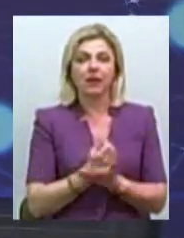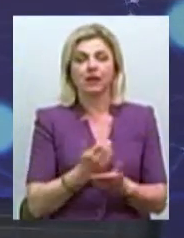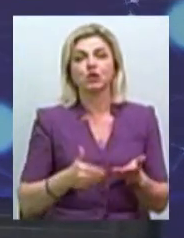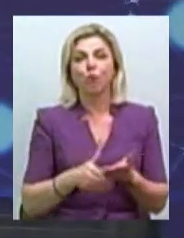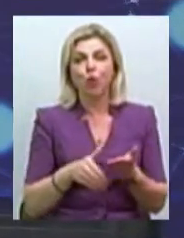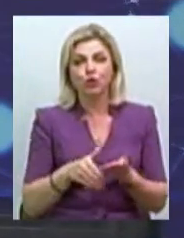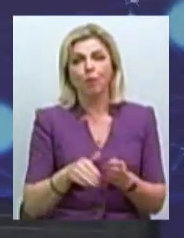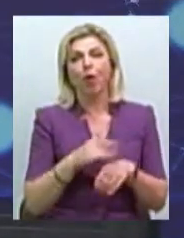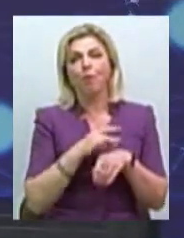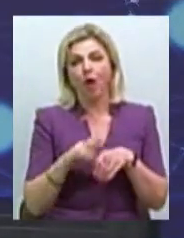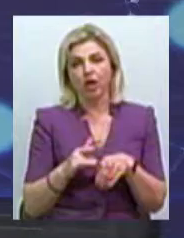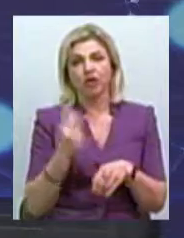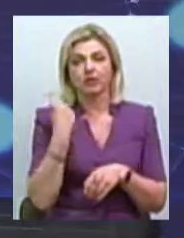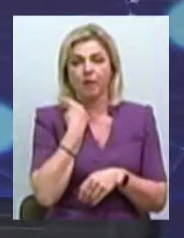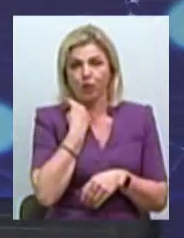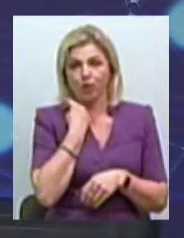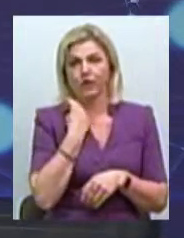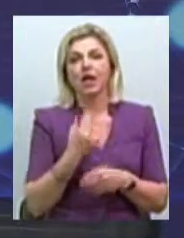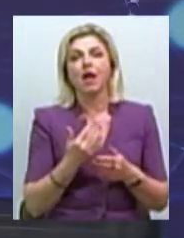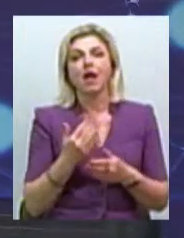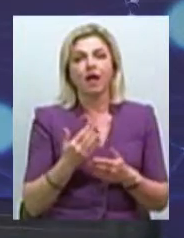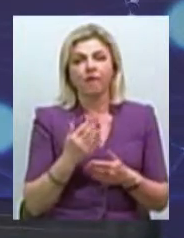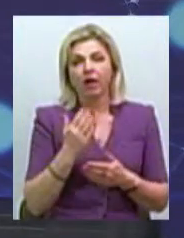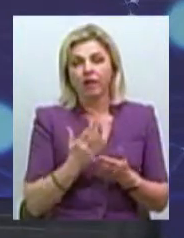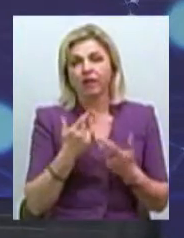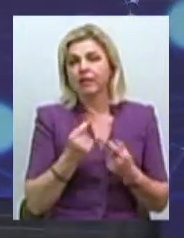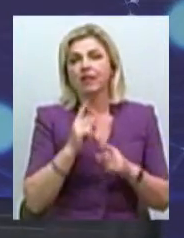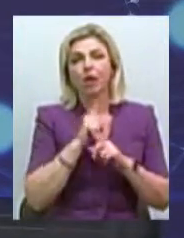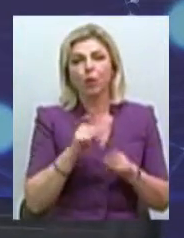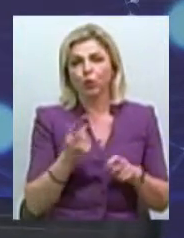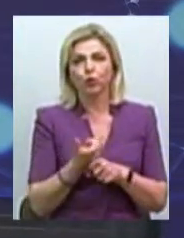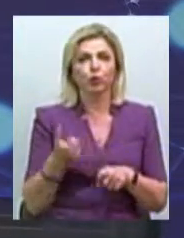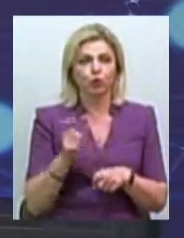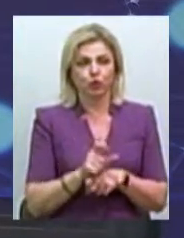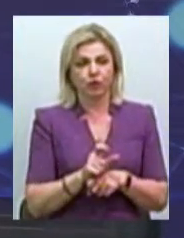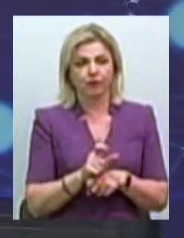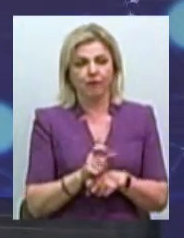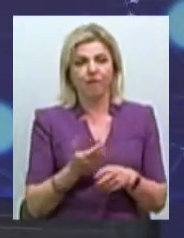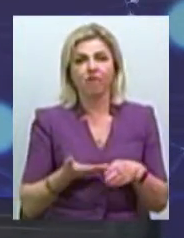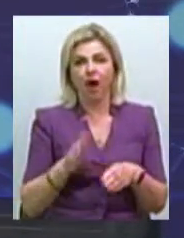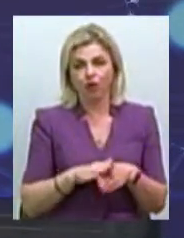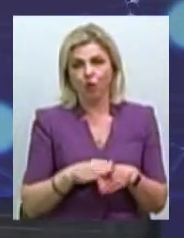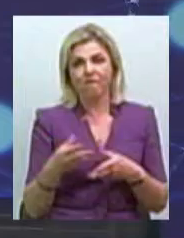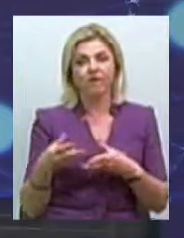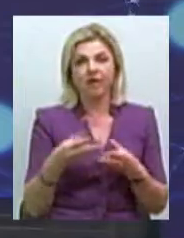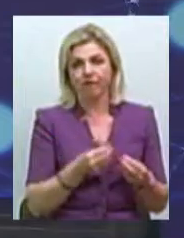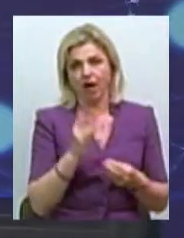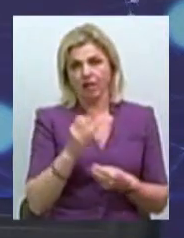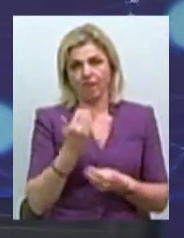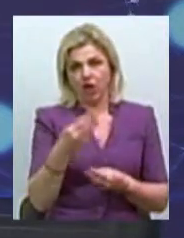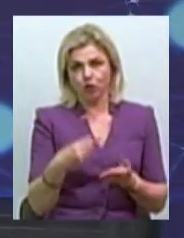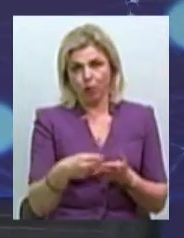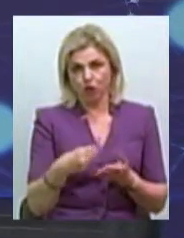способи погашення заборгованості, які не будуть дуже важко впливати на ваш